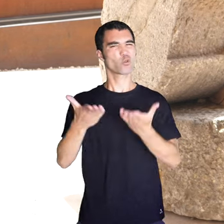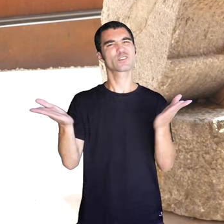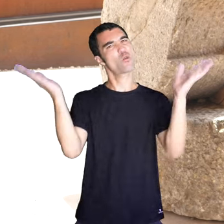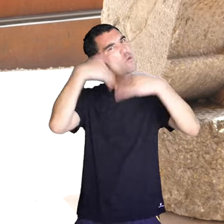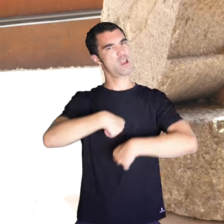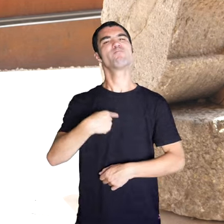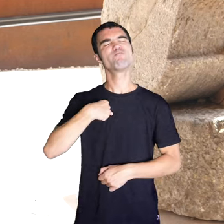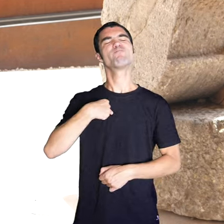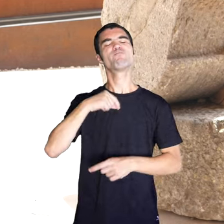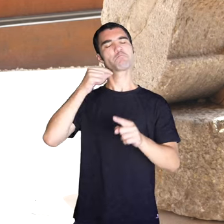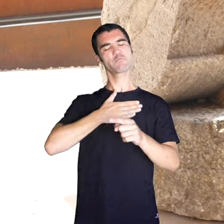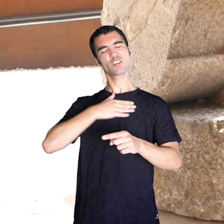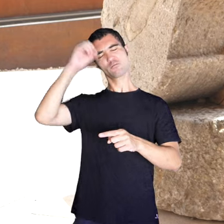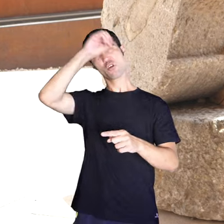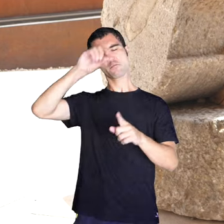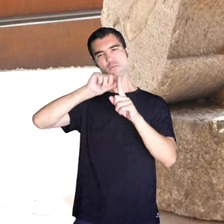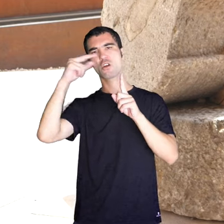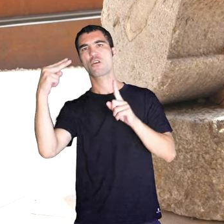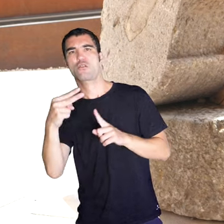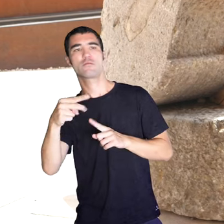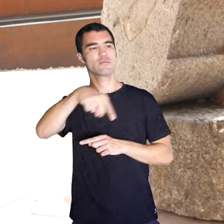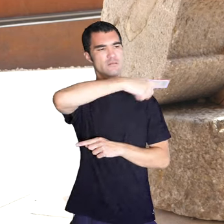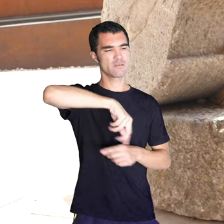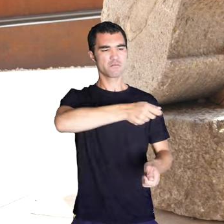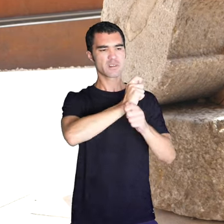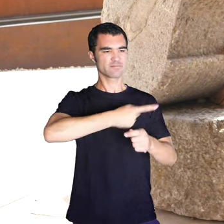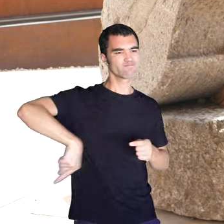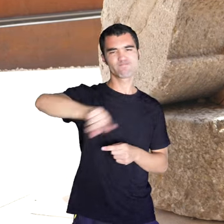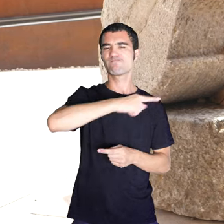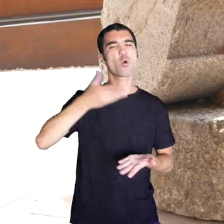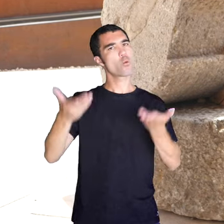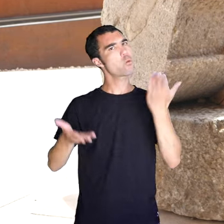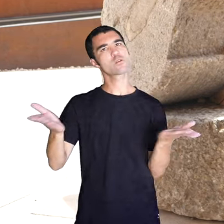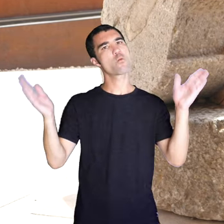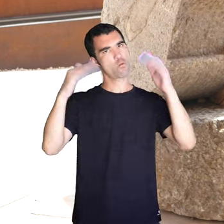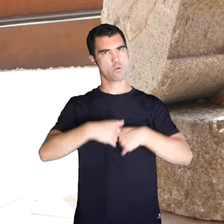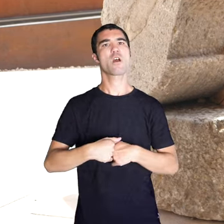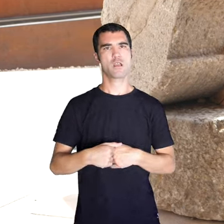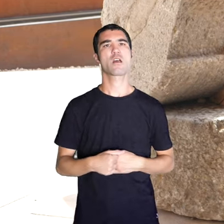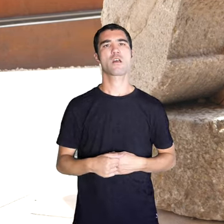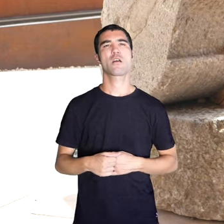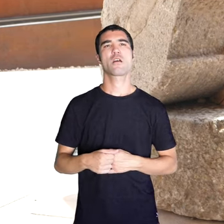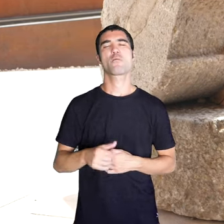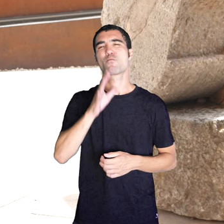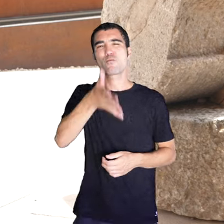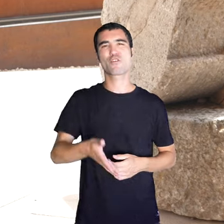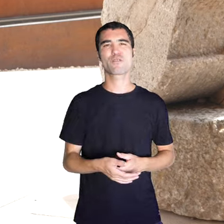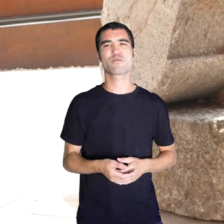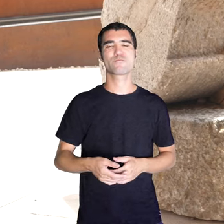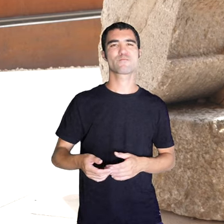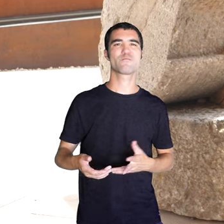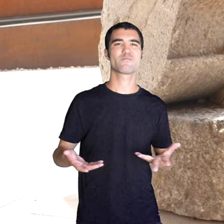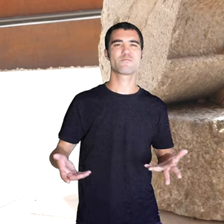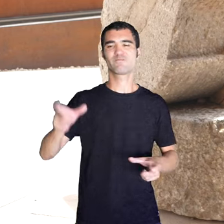punt de vista, no? I d'altres pescadors, no és just que ara n'és pescadors, sinó a la gent